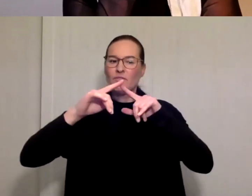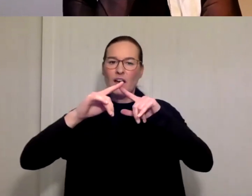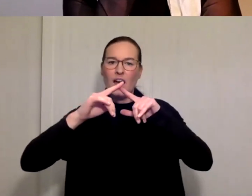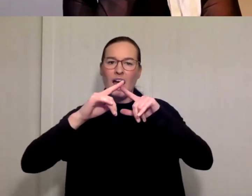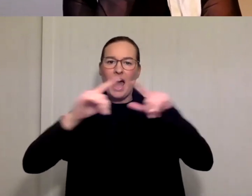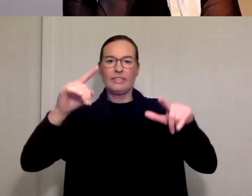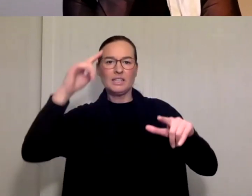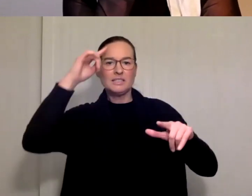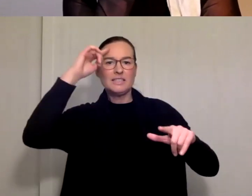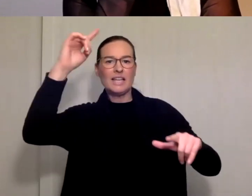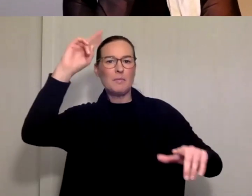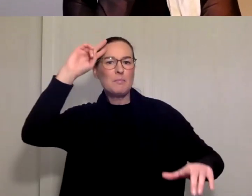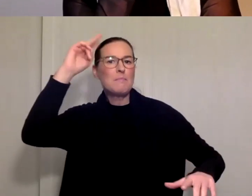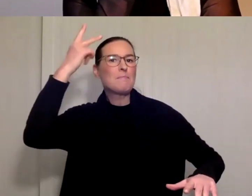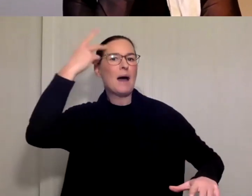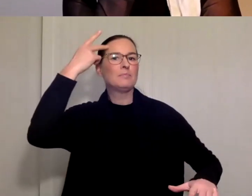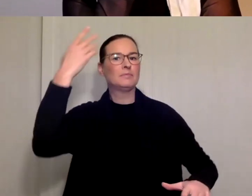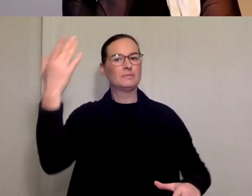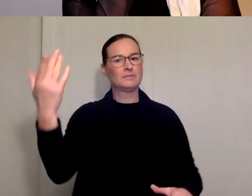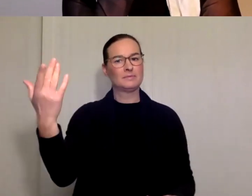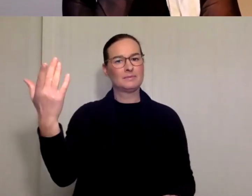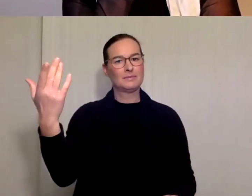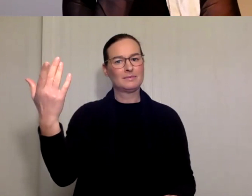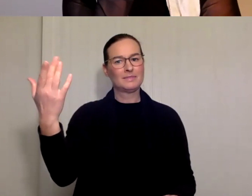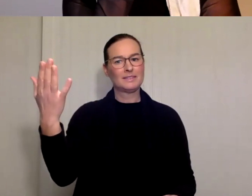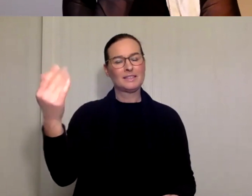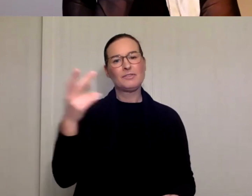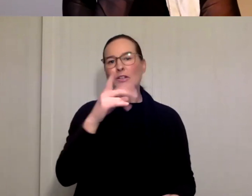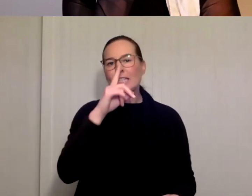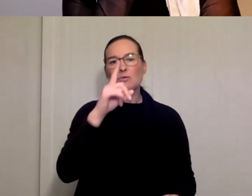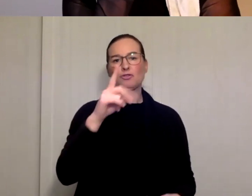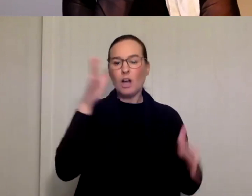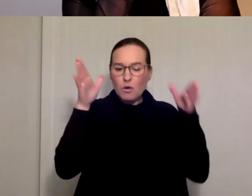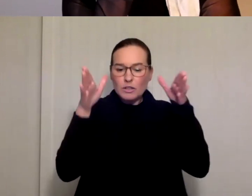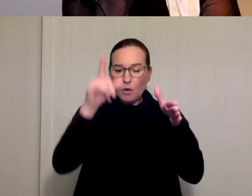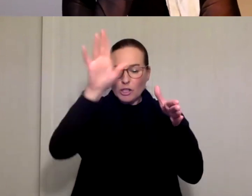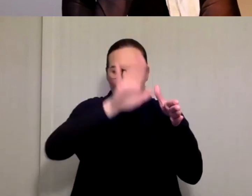hervorrufen, damit wir vielleicht auch ein bisschen den Blick weiten über unsere deutsche Debatte hinaus.